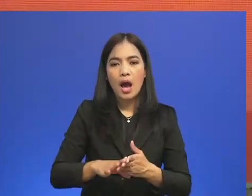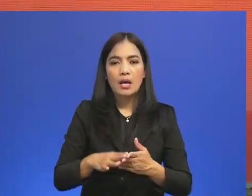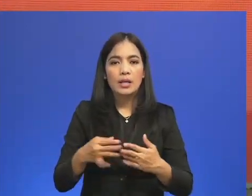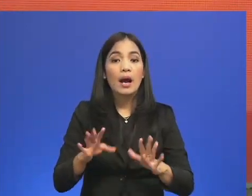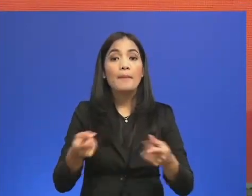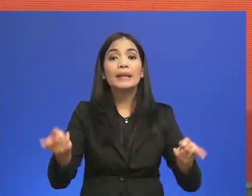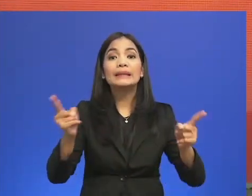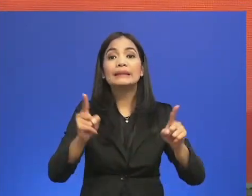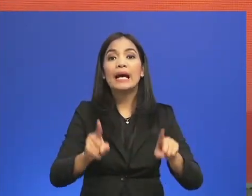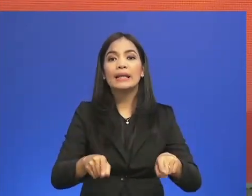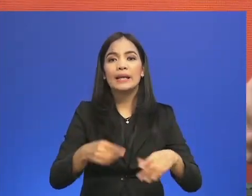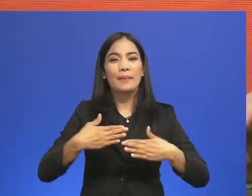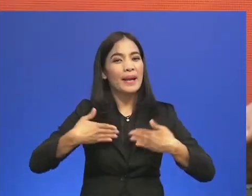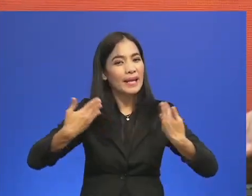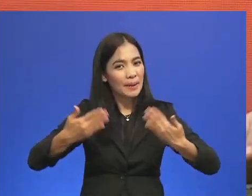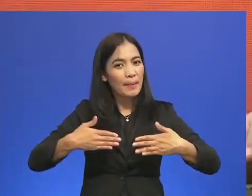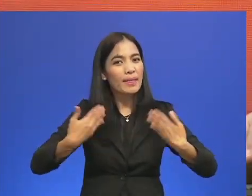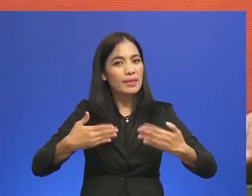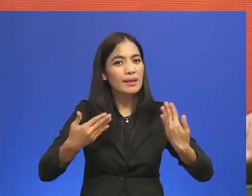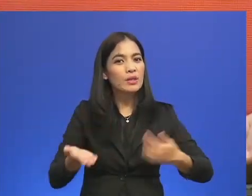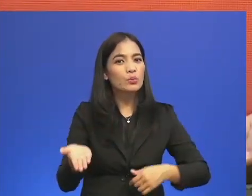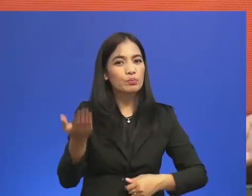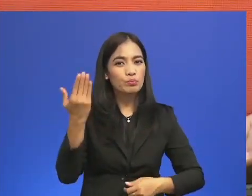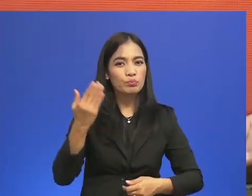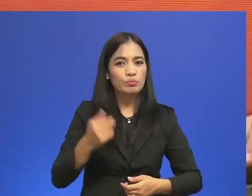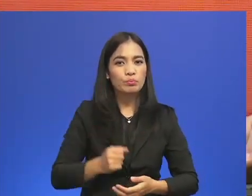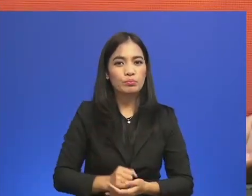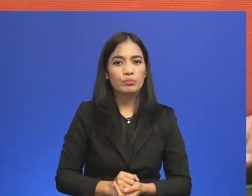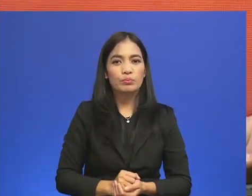bisa menikmati